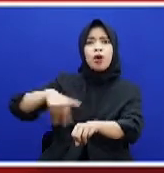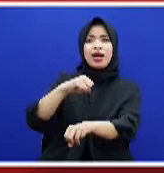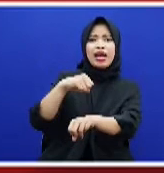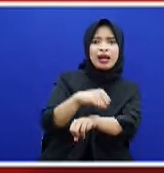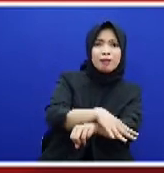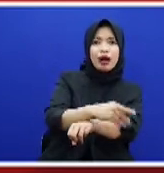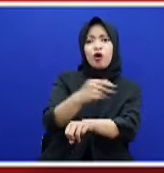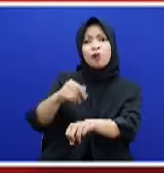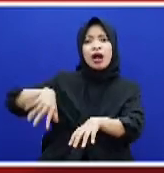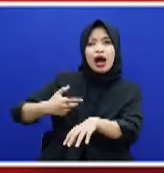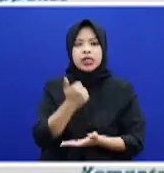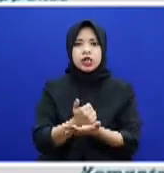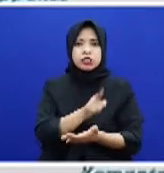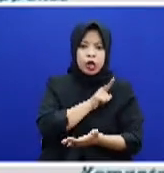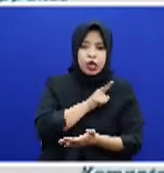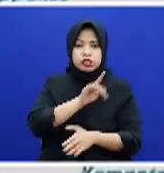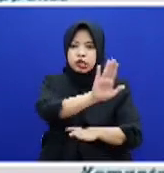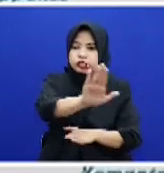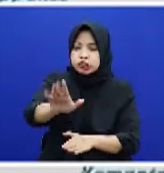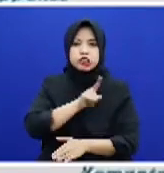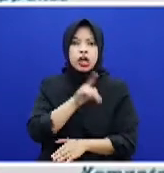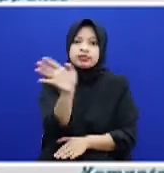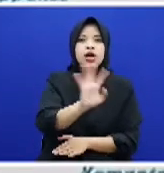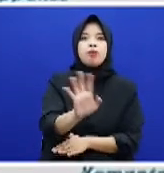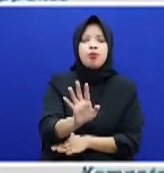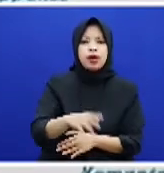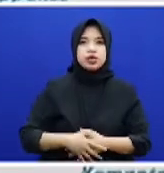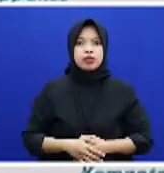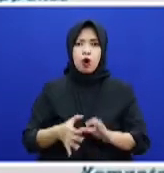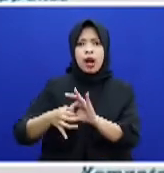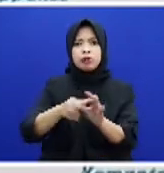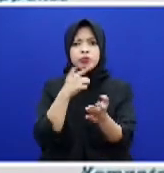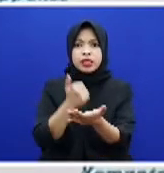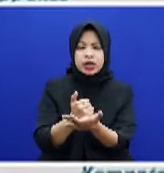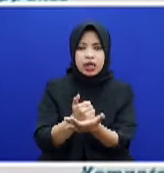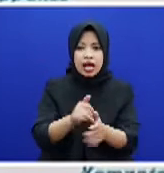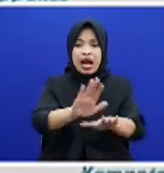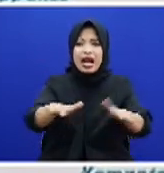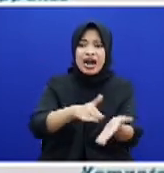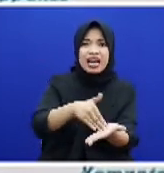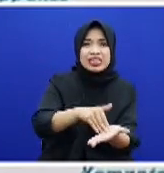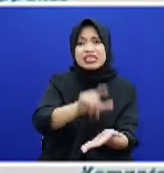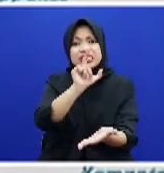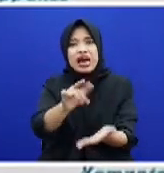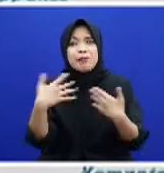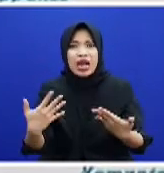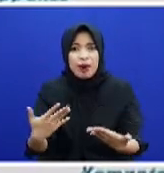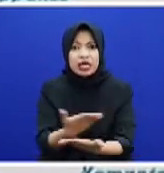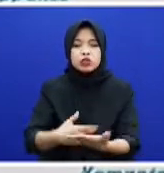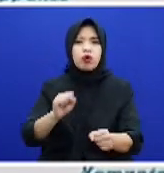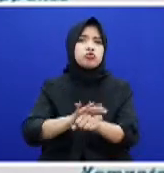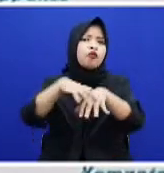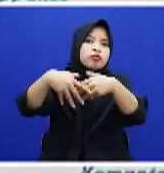artinya, termasuk untuk makanan. Karena pada saat kita bicara bagaimana menangani kerentanan anak di masa pandemi, ini harus kita